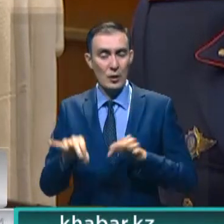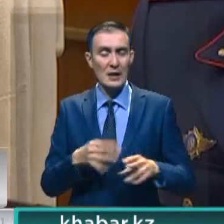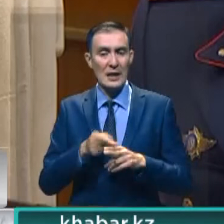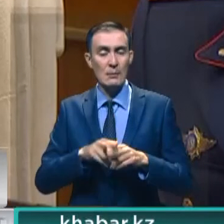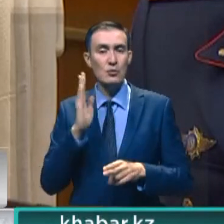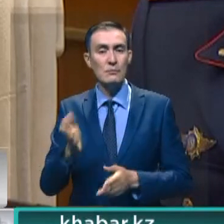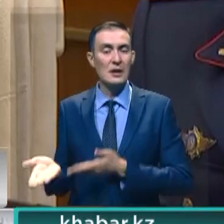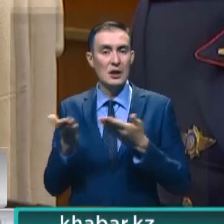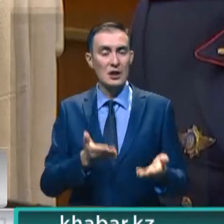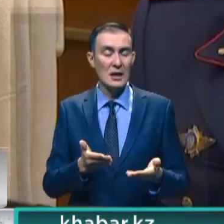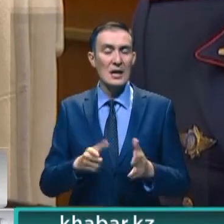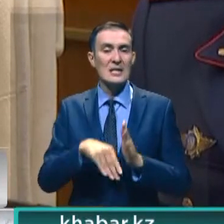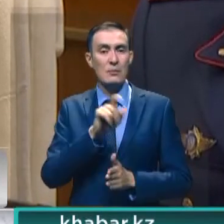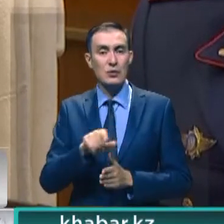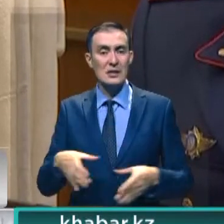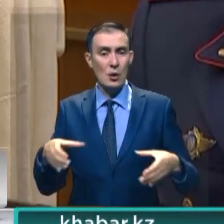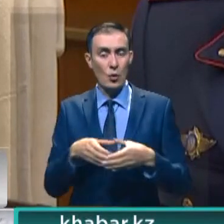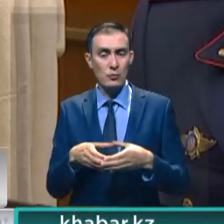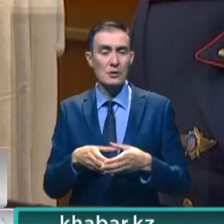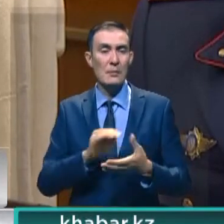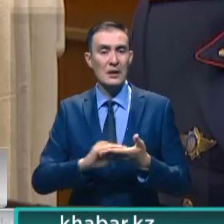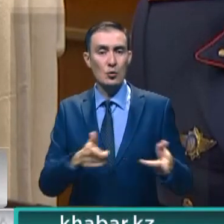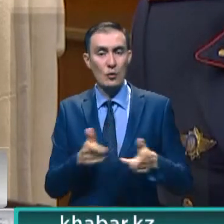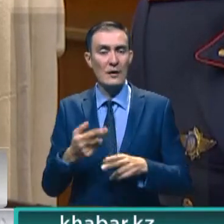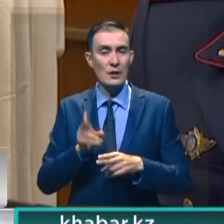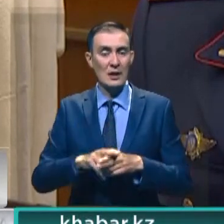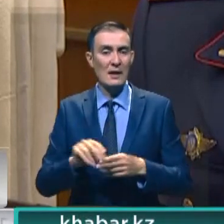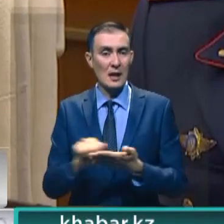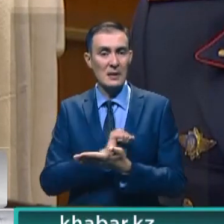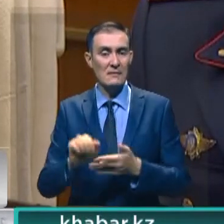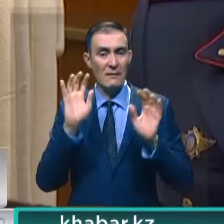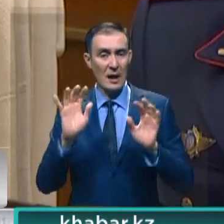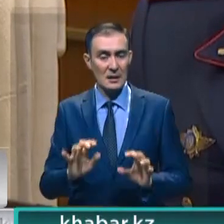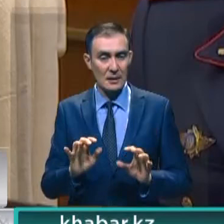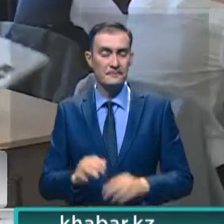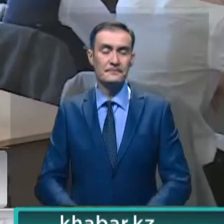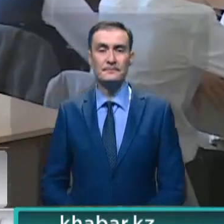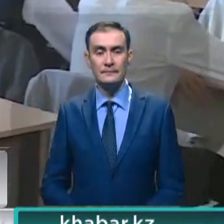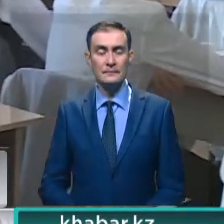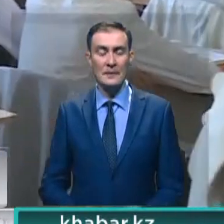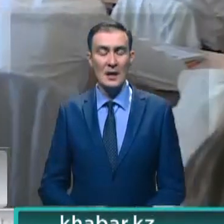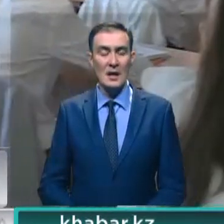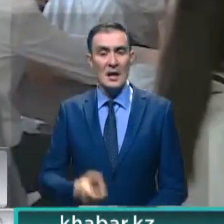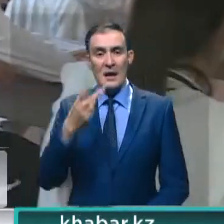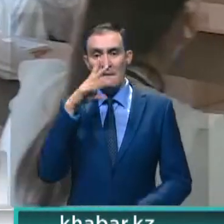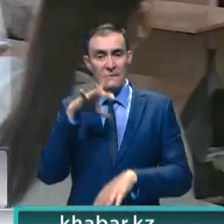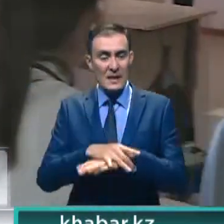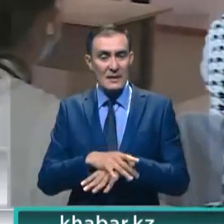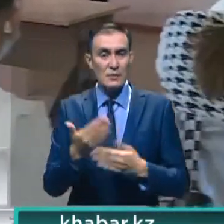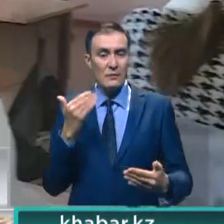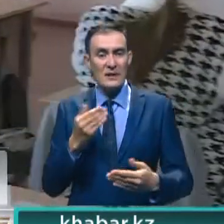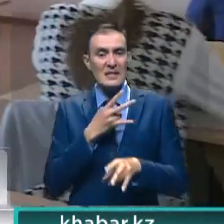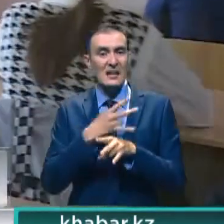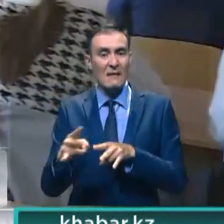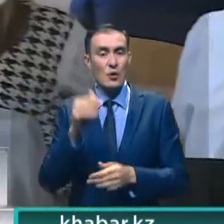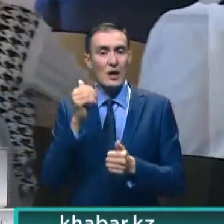Мы приглашаем общественность и депутатский корпус к разработке указанного нормативного акта подзаконного. Выявить и предупредить травлю